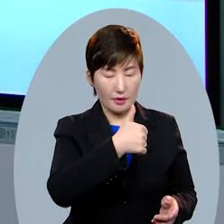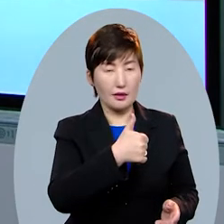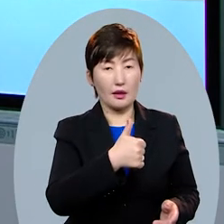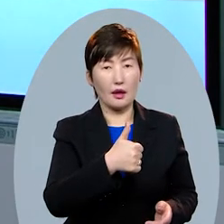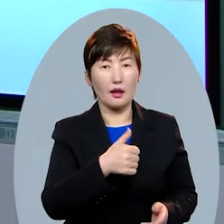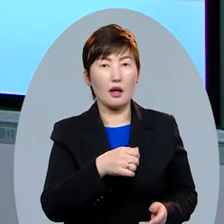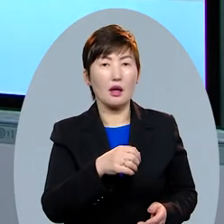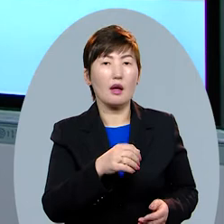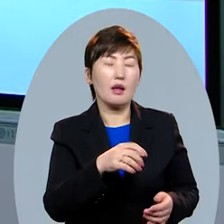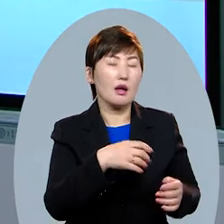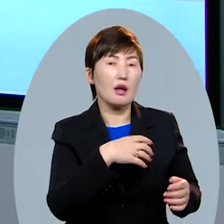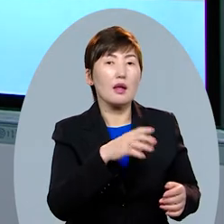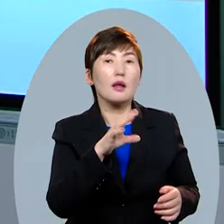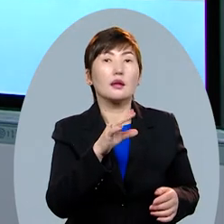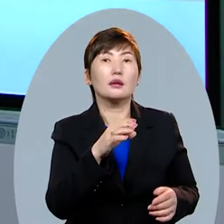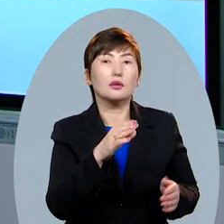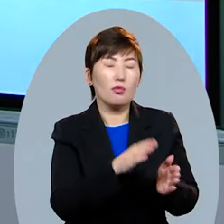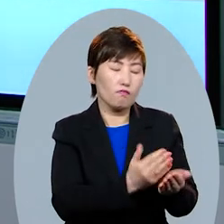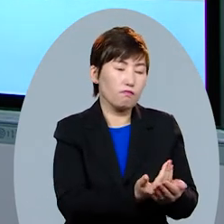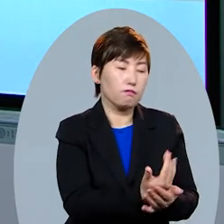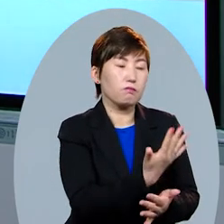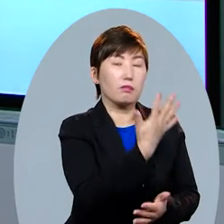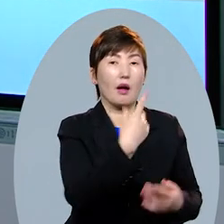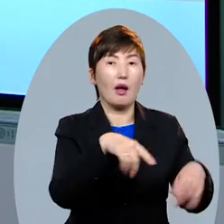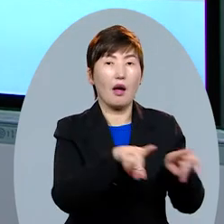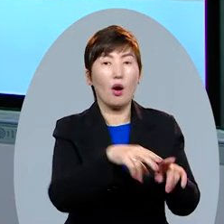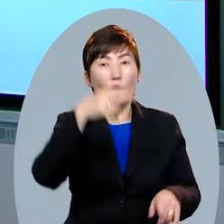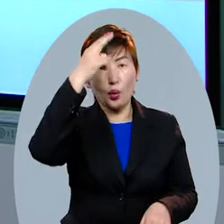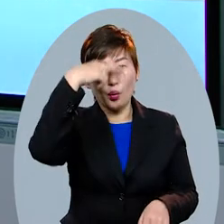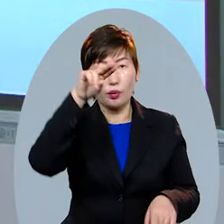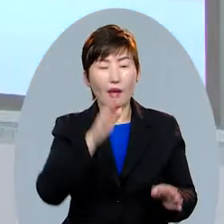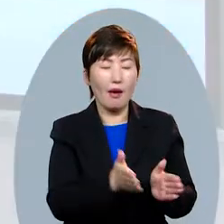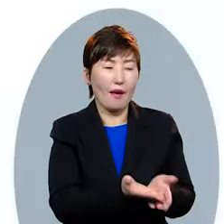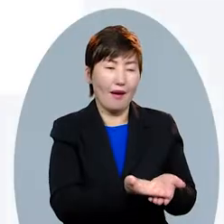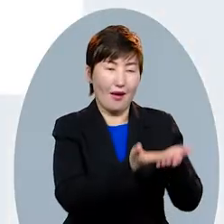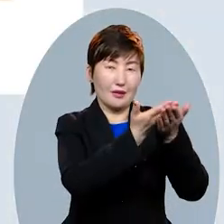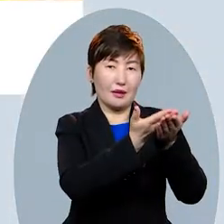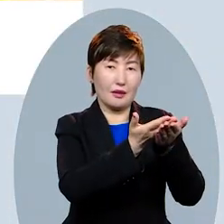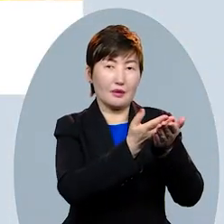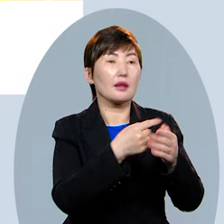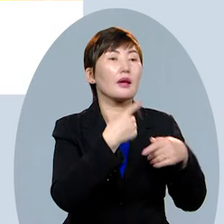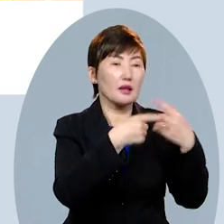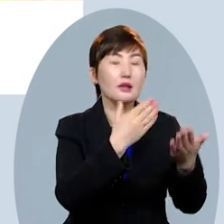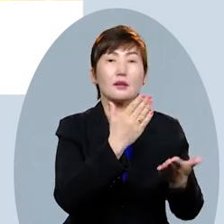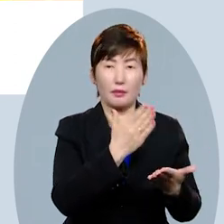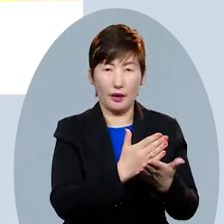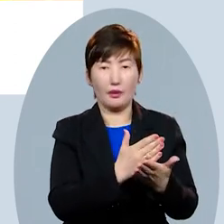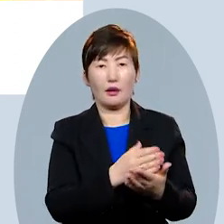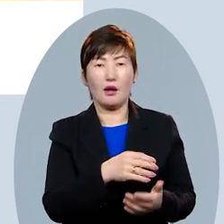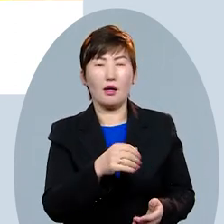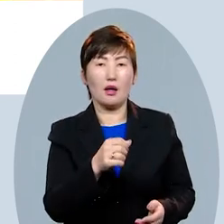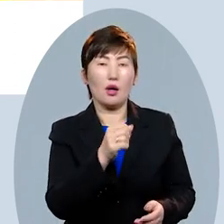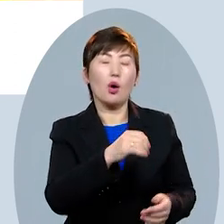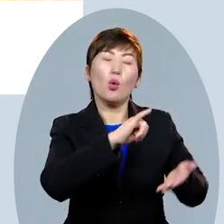эдис идэвхтэй урган түлждэг нас учраас хан хөвгүүн мэт асарч хүмүүжүүлэхийг сургасан байдаг. Тэгвэл үүний